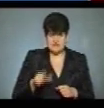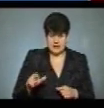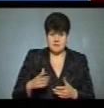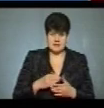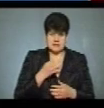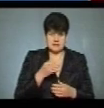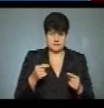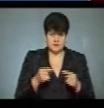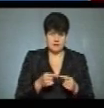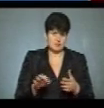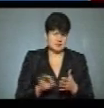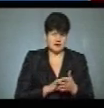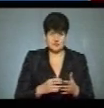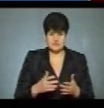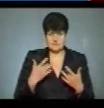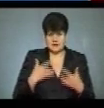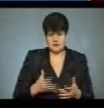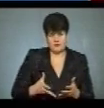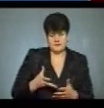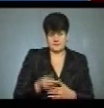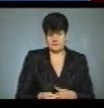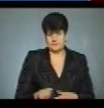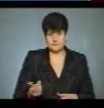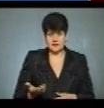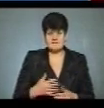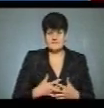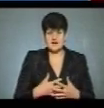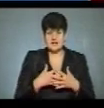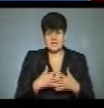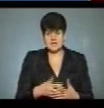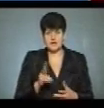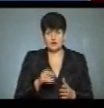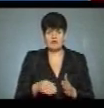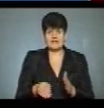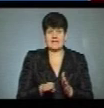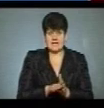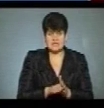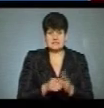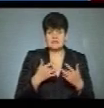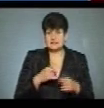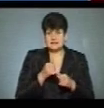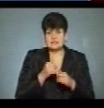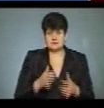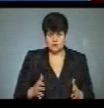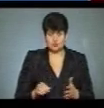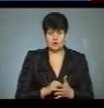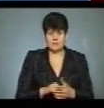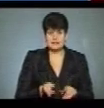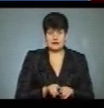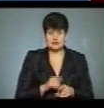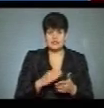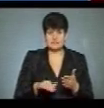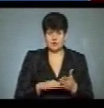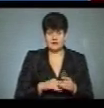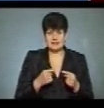завчасно, або ж звільнити одразу і виплатити компенсацію. Вагітних і тих, хто в декреті, звільнити не зможуть. Документ також ліквідовує різницю